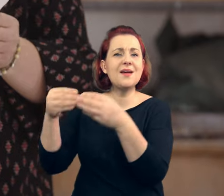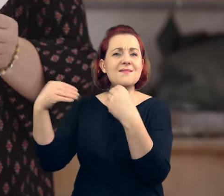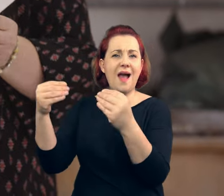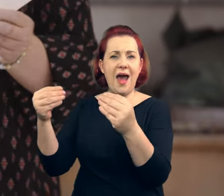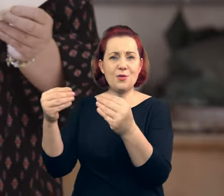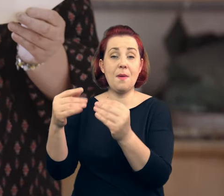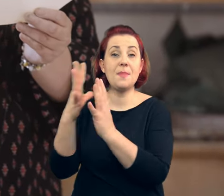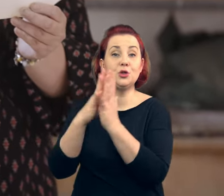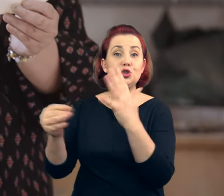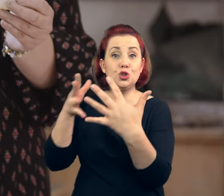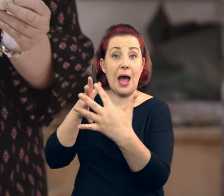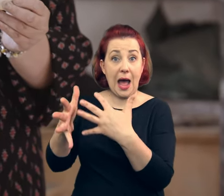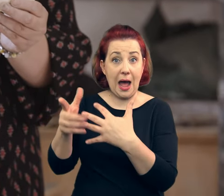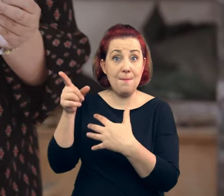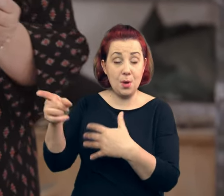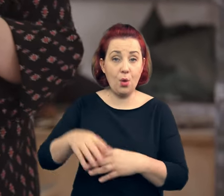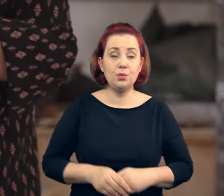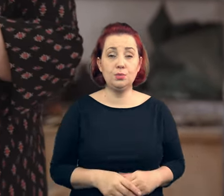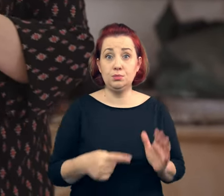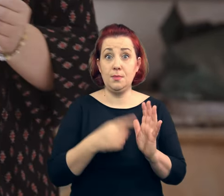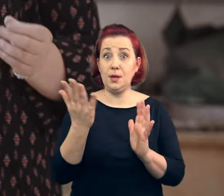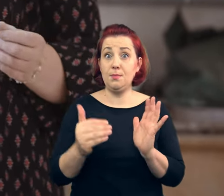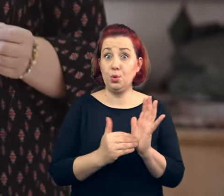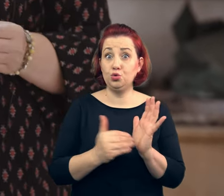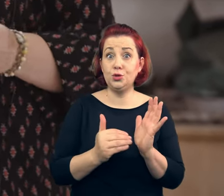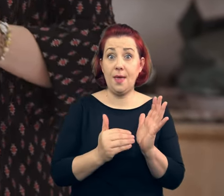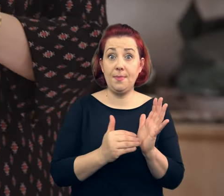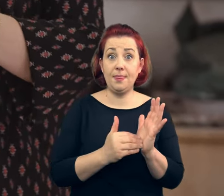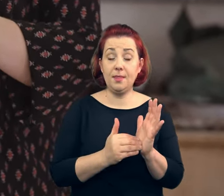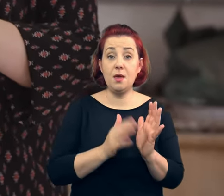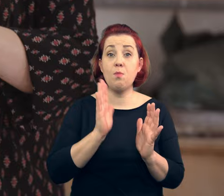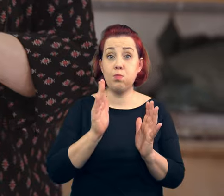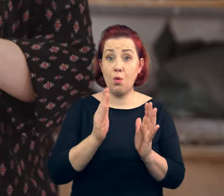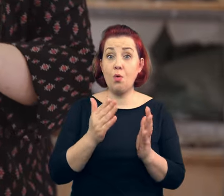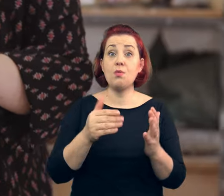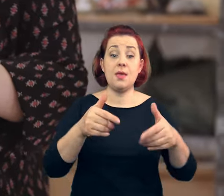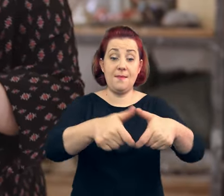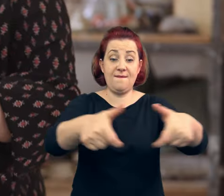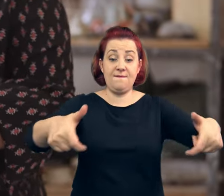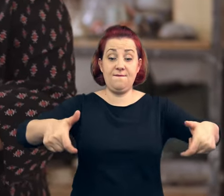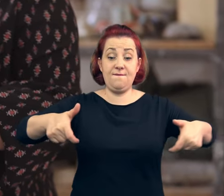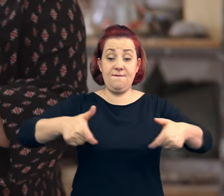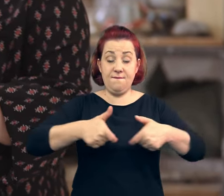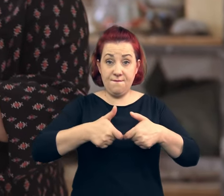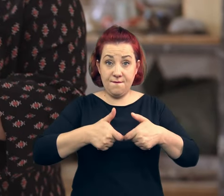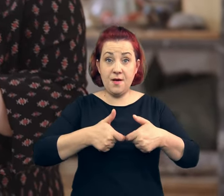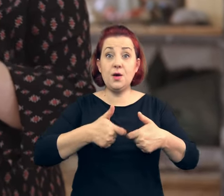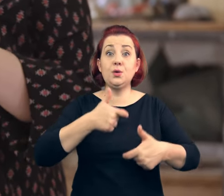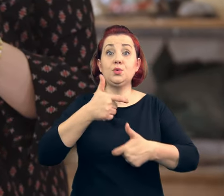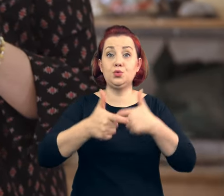ten szablon posłuży nam do tego, żebyśmy potem z tego plastra mogli zwinąć go,